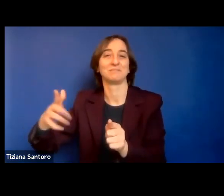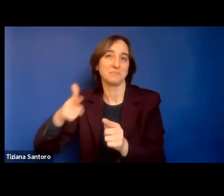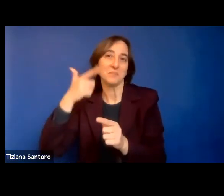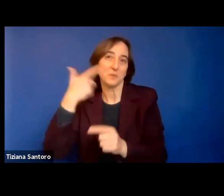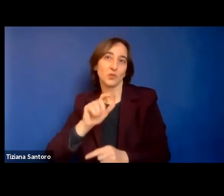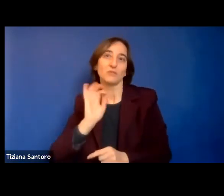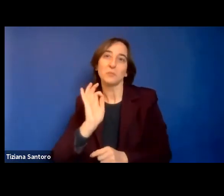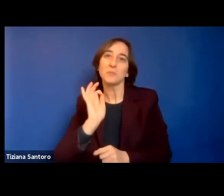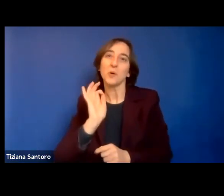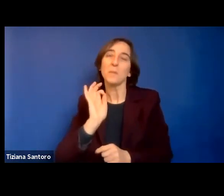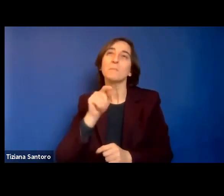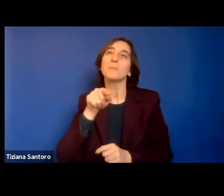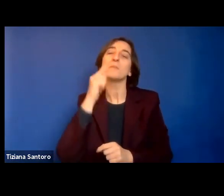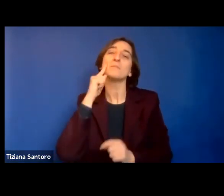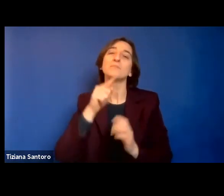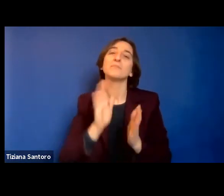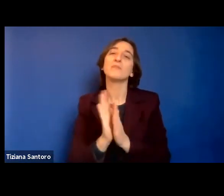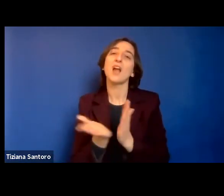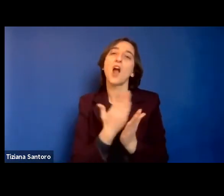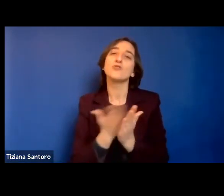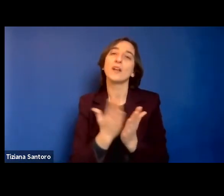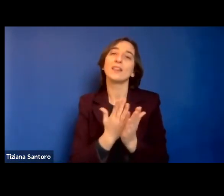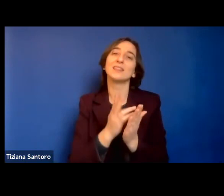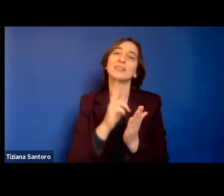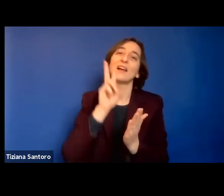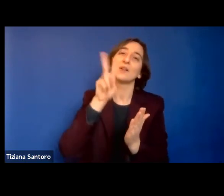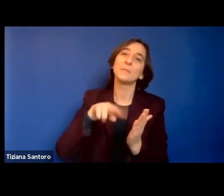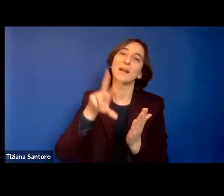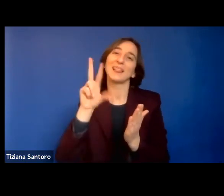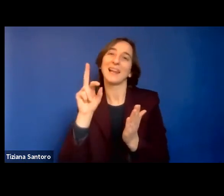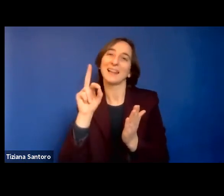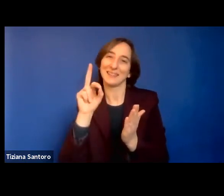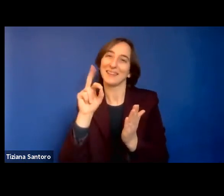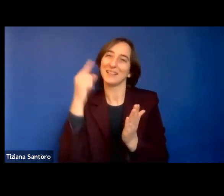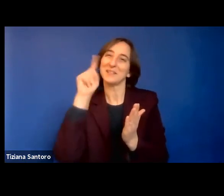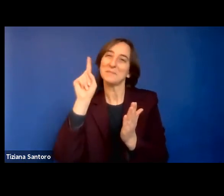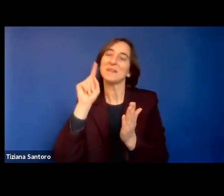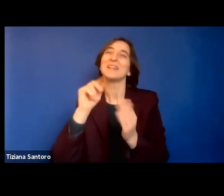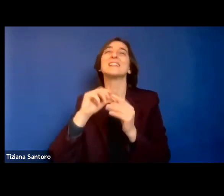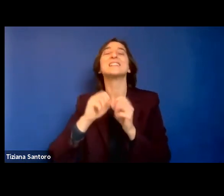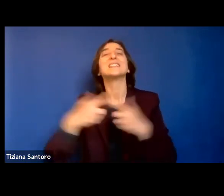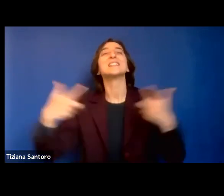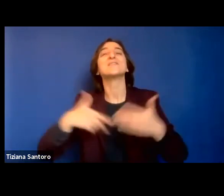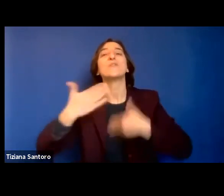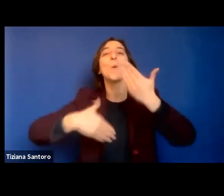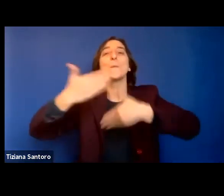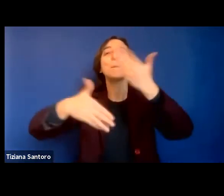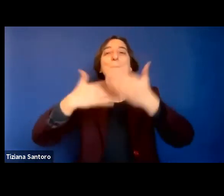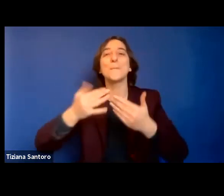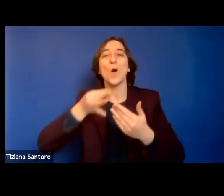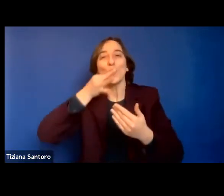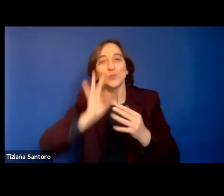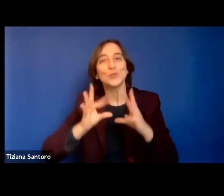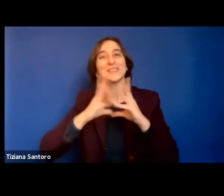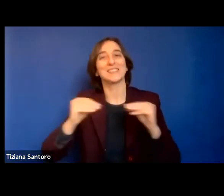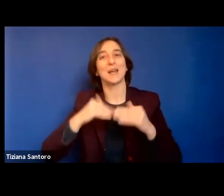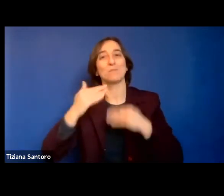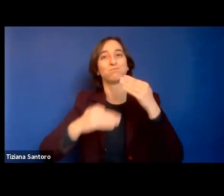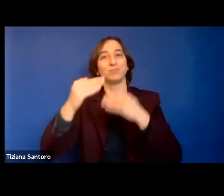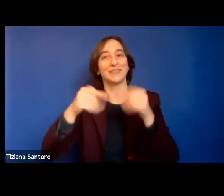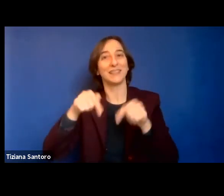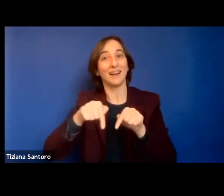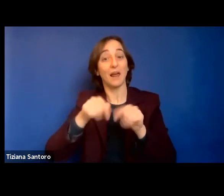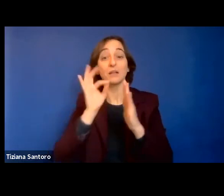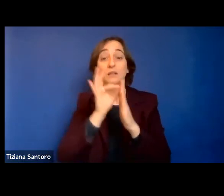l'Agenda 2030 delle Nazioni Unite per lo sviluppo sostenibile, ecco, diciamo, il contrasto alle diseguaglianze e ai